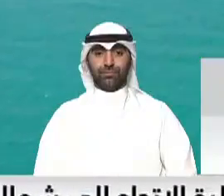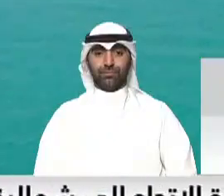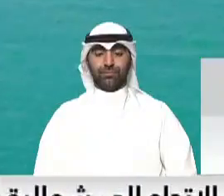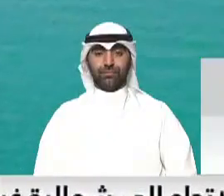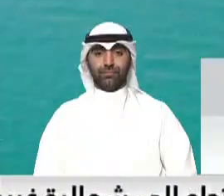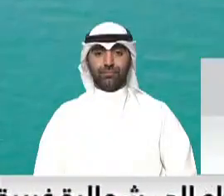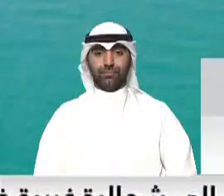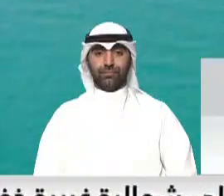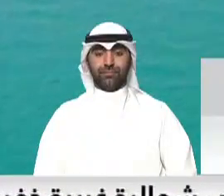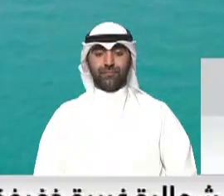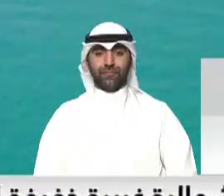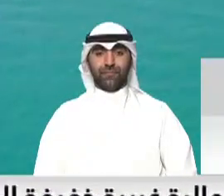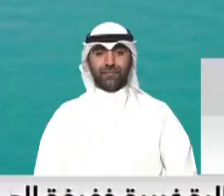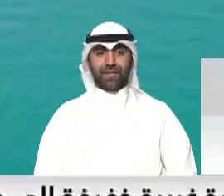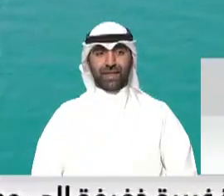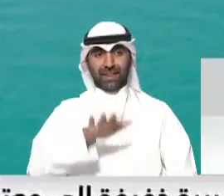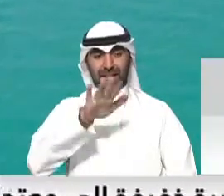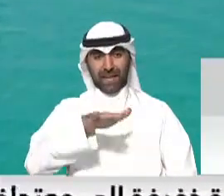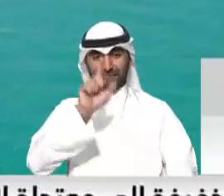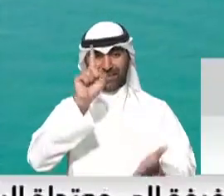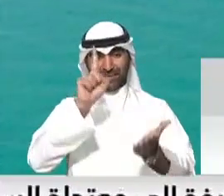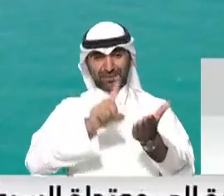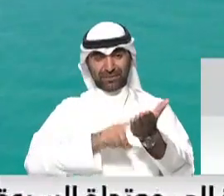أنتوا نموذج مشرف